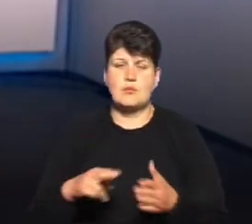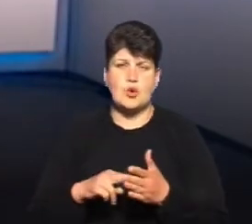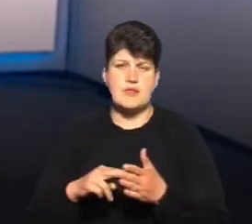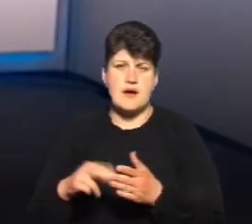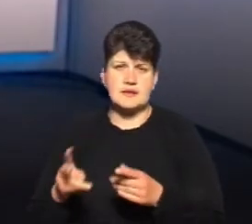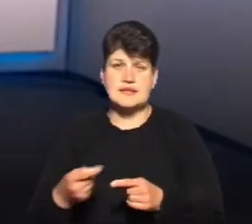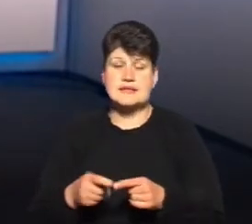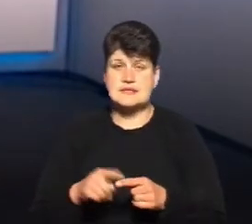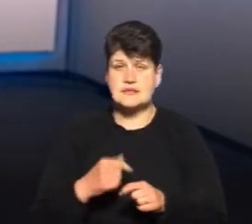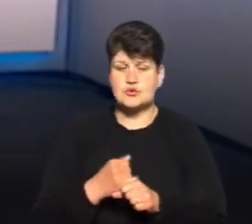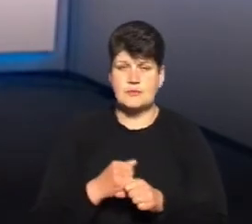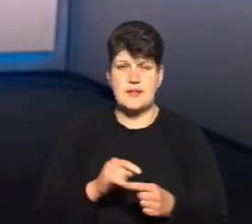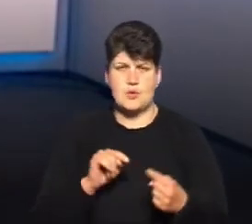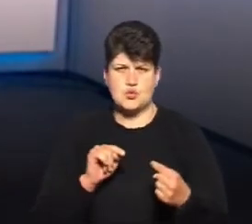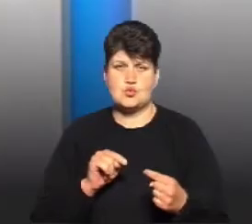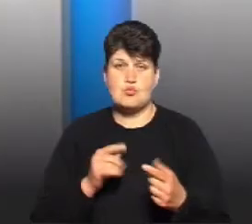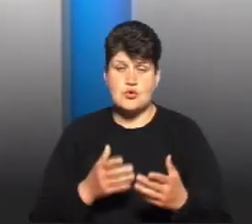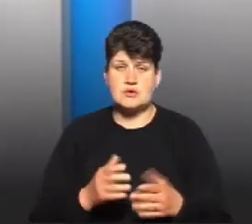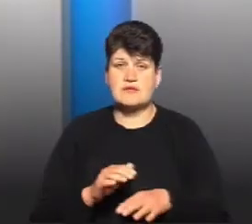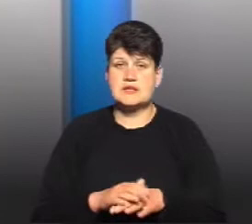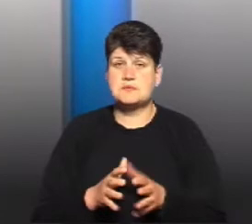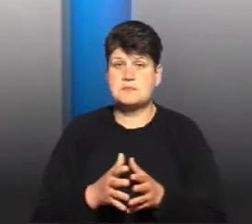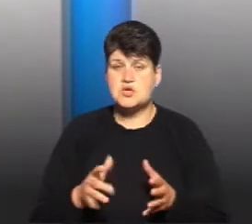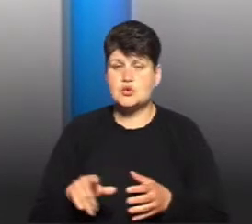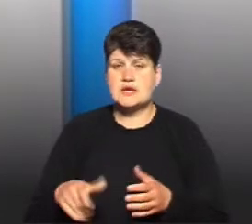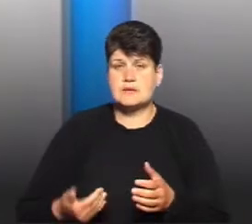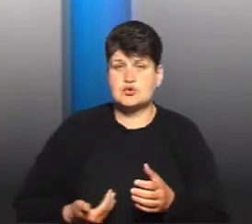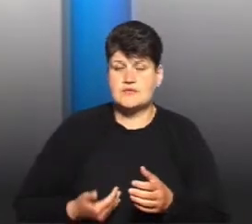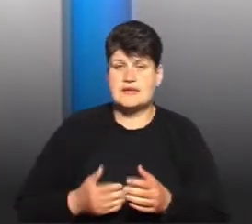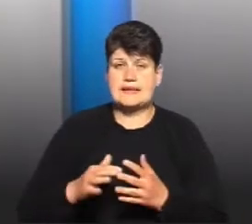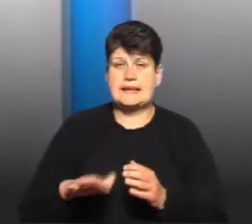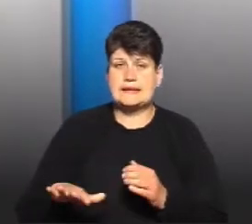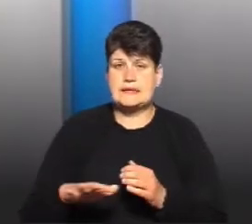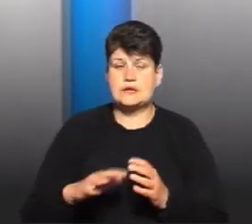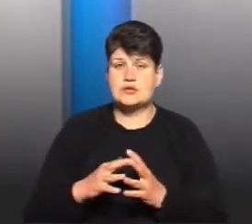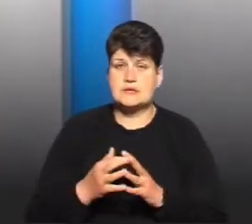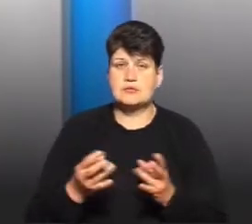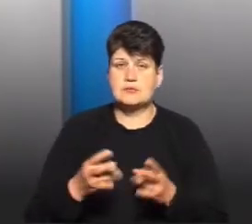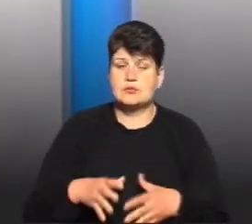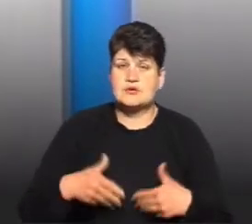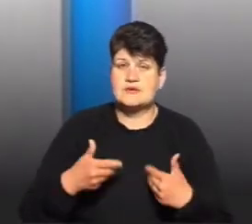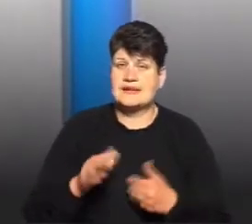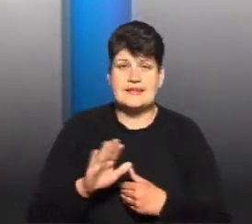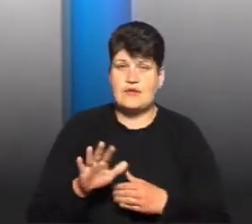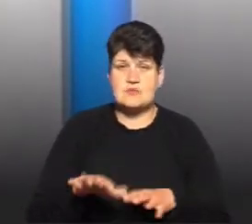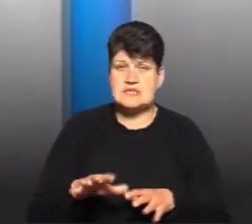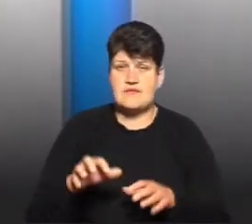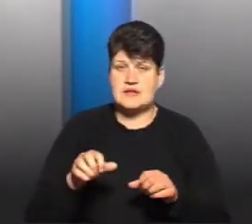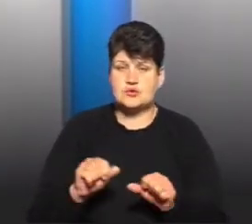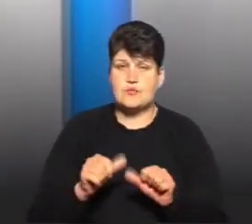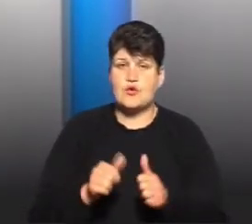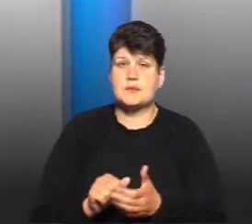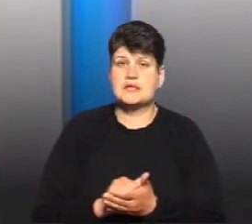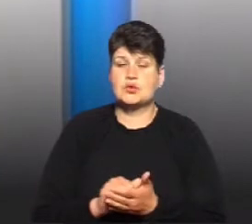такий супротив. І фактично більшість людей, які проживають на території сіл, їм потрібно було вже звертатися не до місцевої влади для того, щоб оформляти документи, що трошки